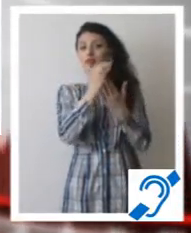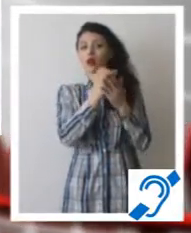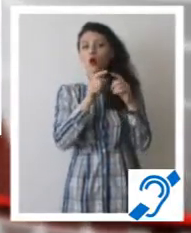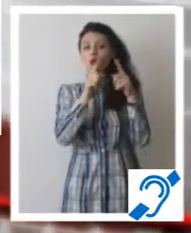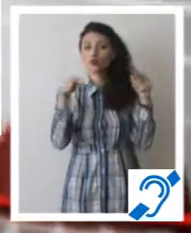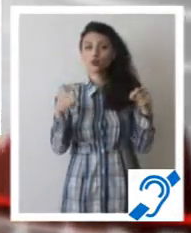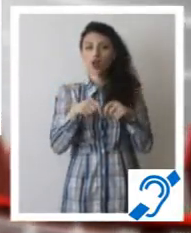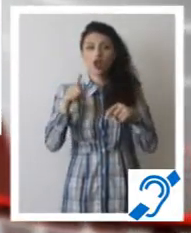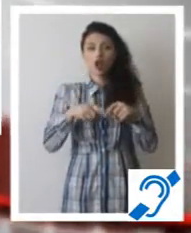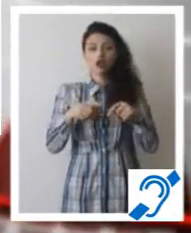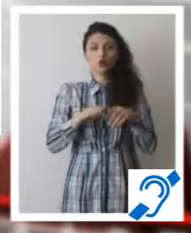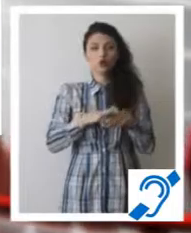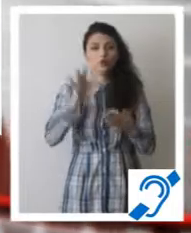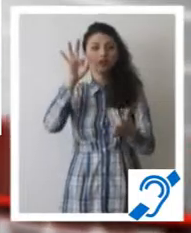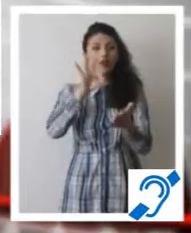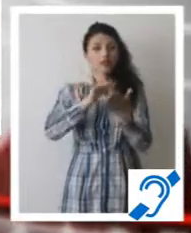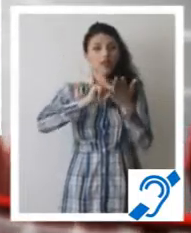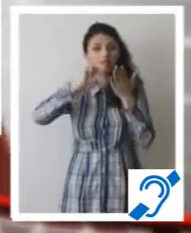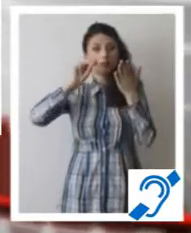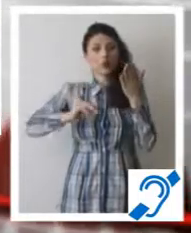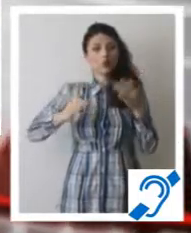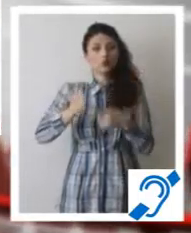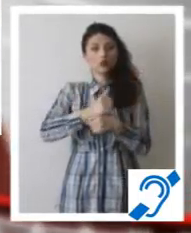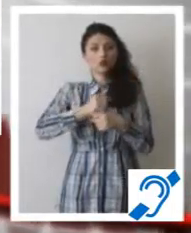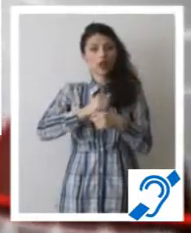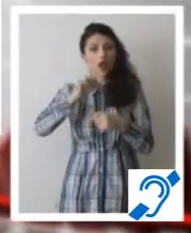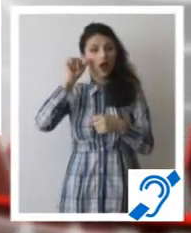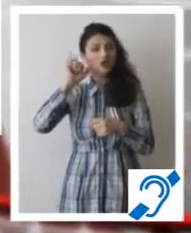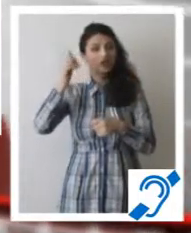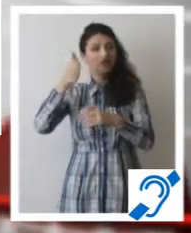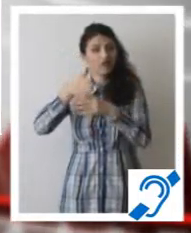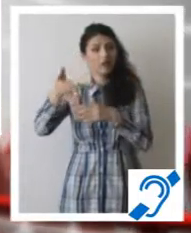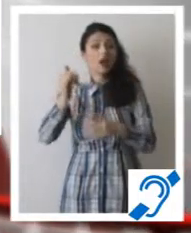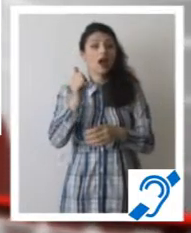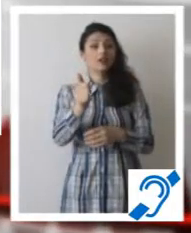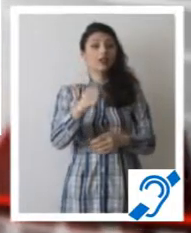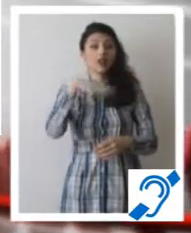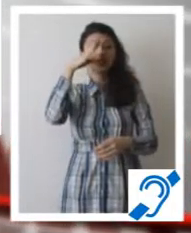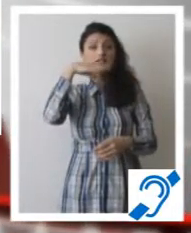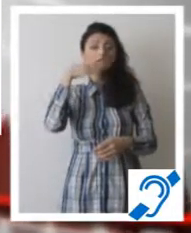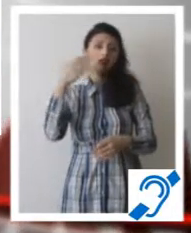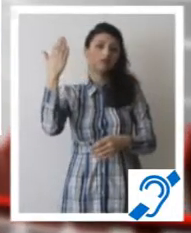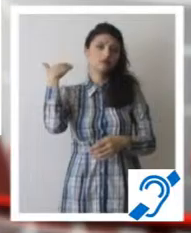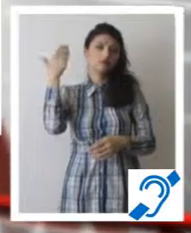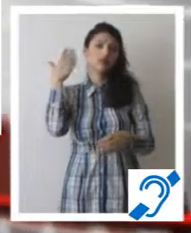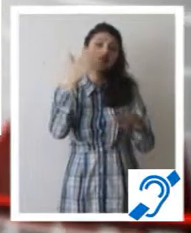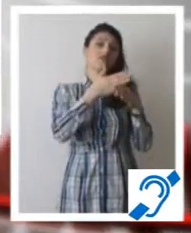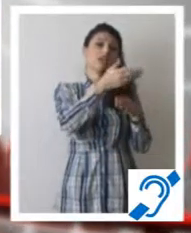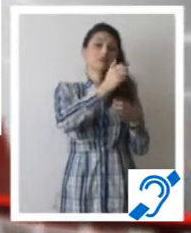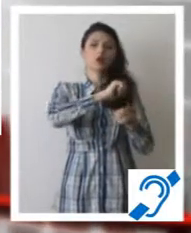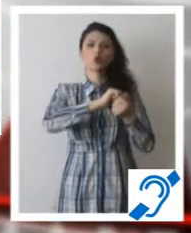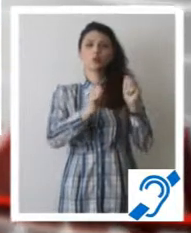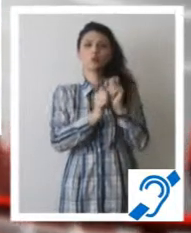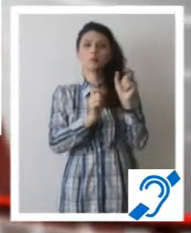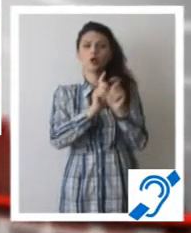la data semnării contractului dintre Consiliul Județean Argeș și societatea Lactag. În urmă cu câteva săptămâni, OLAF, Oficiul European de Luptă Antifraudă,